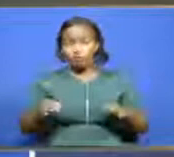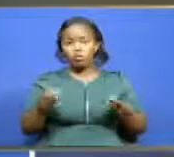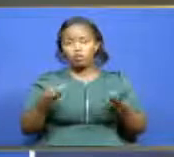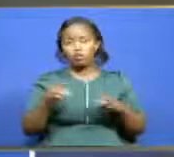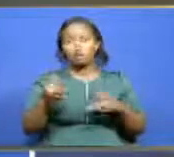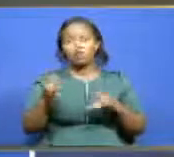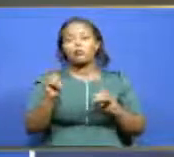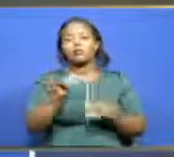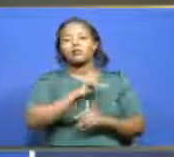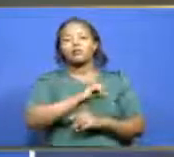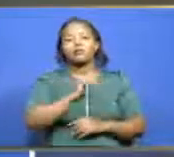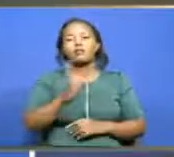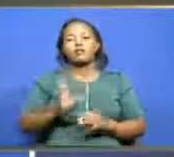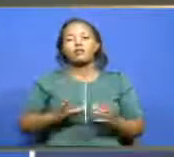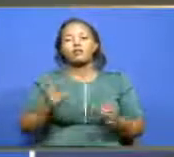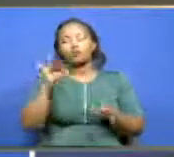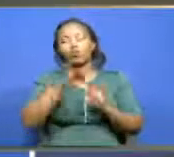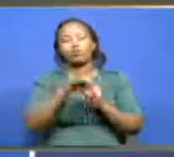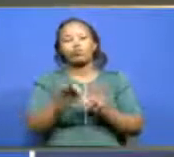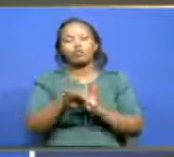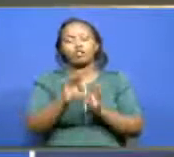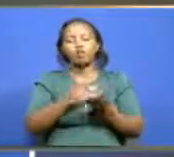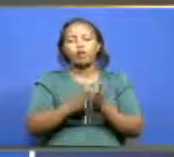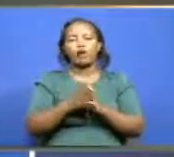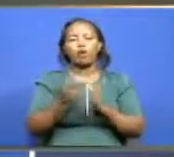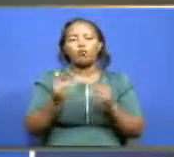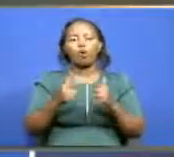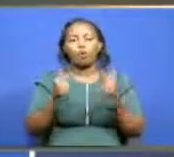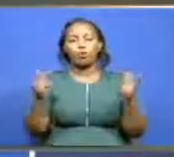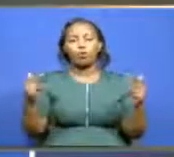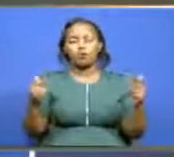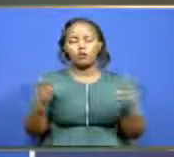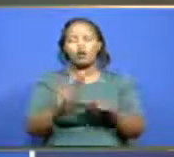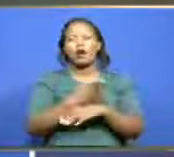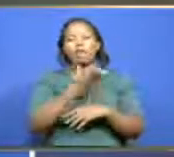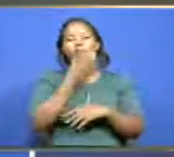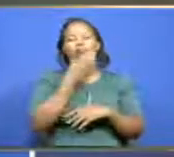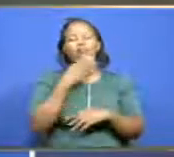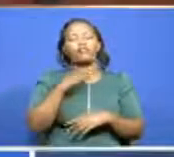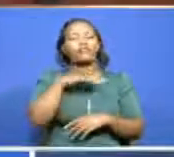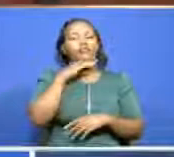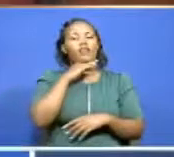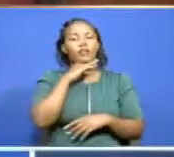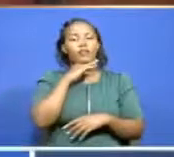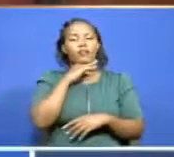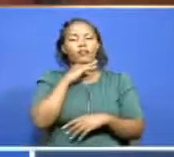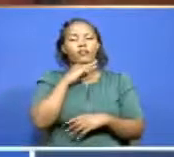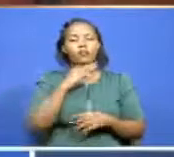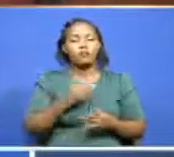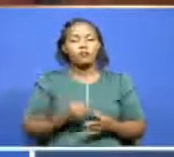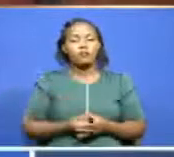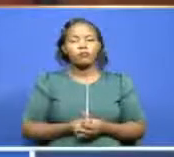kuchukua nafasi iliyoachwa wazi kufuatia kifo cha babake Yusuf Haji.